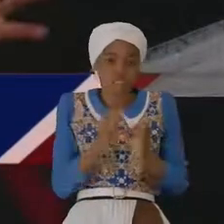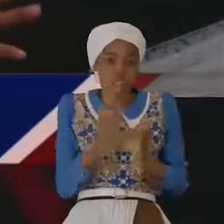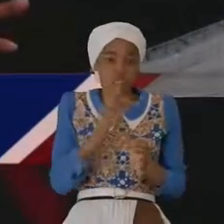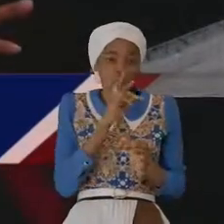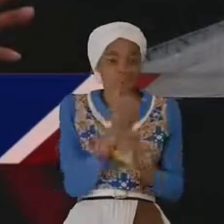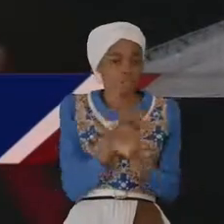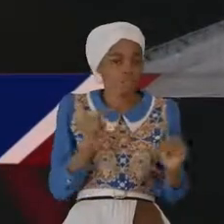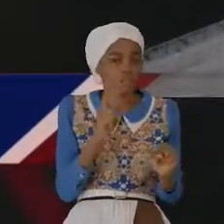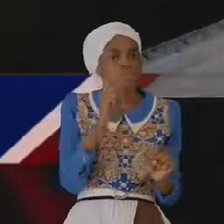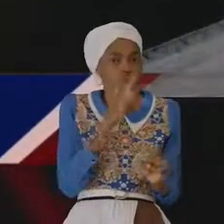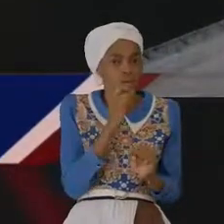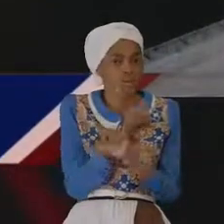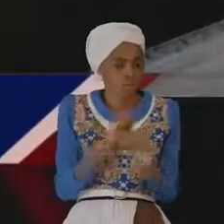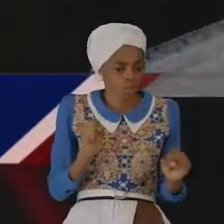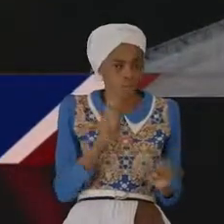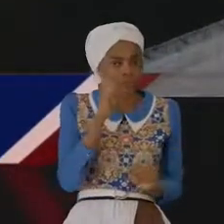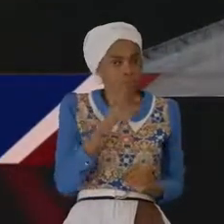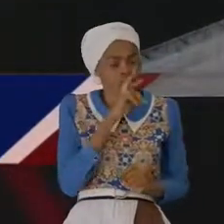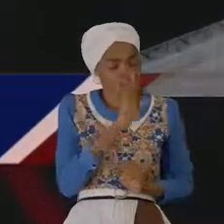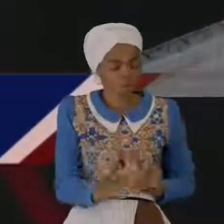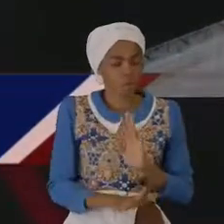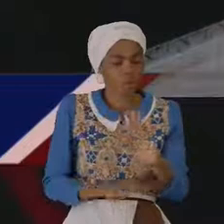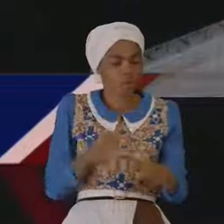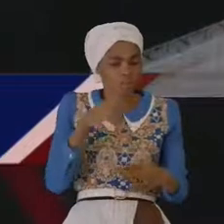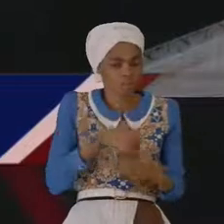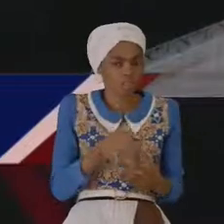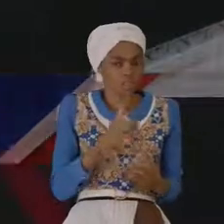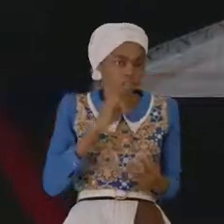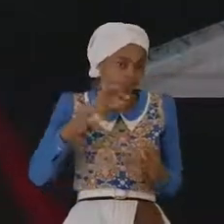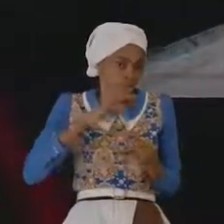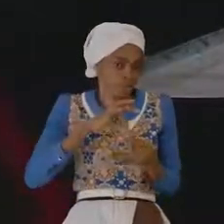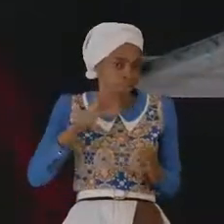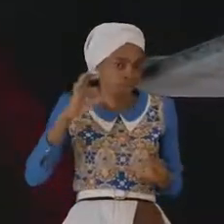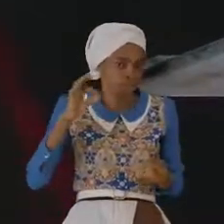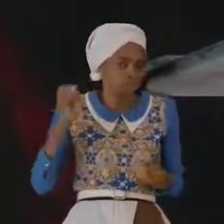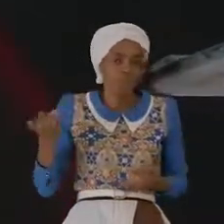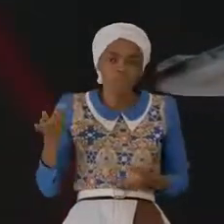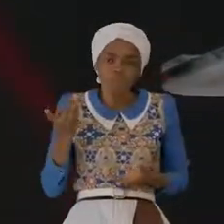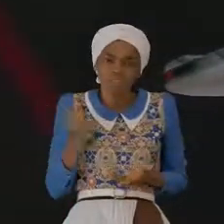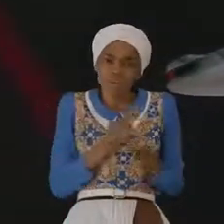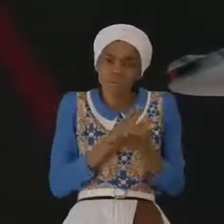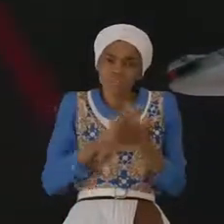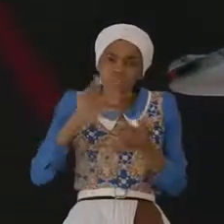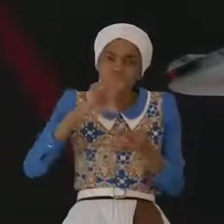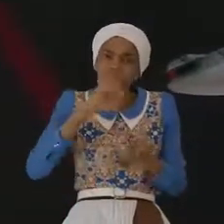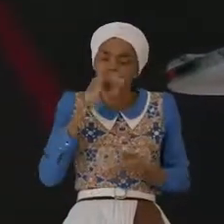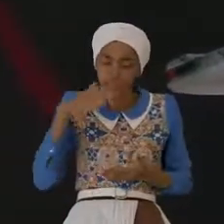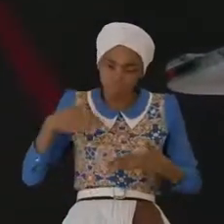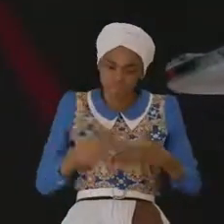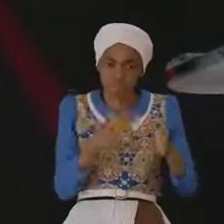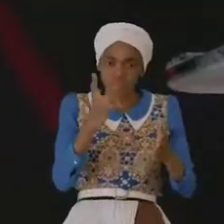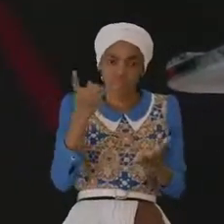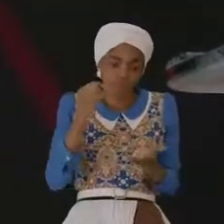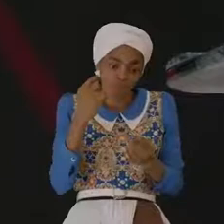voie resserrée en même temps. Vous êtes sauvé, vous allez marcher selon l'Esprit. L'Esprit vous dirige.